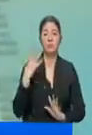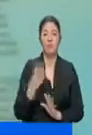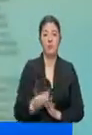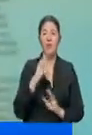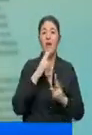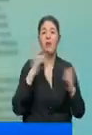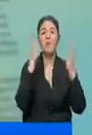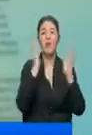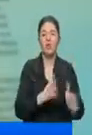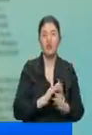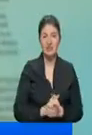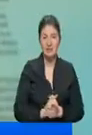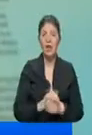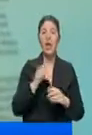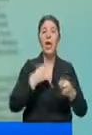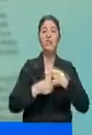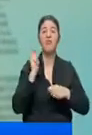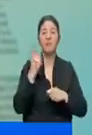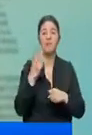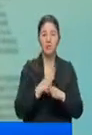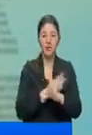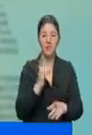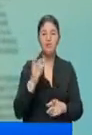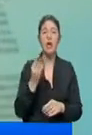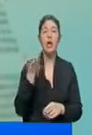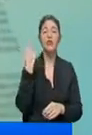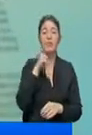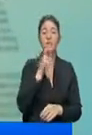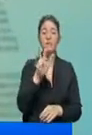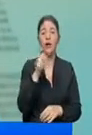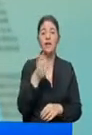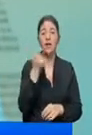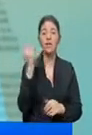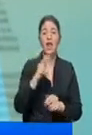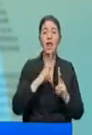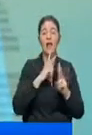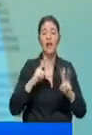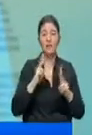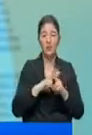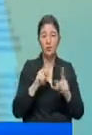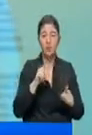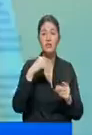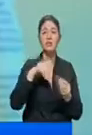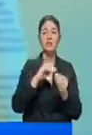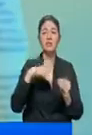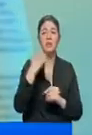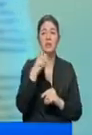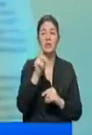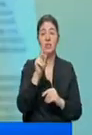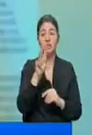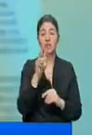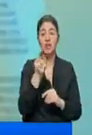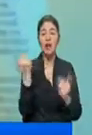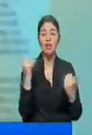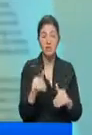Elektrik bedduası. Esnaflık yapan bir vatandaş daha önce 336 lira gelen elektrik faturasının zamdan sonra 1024